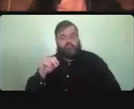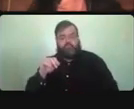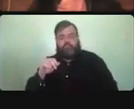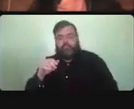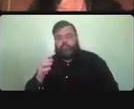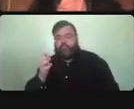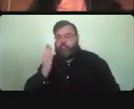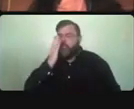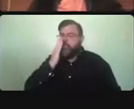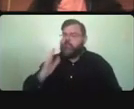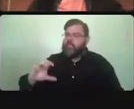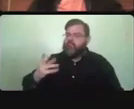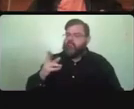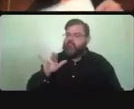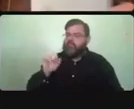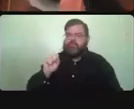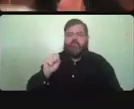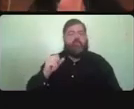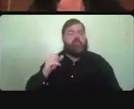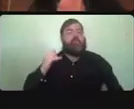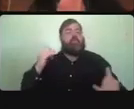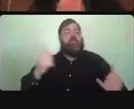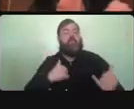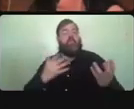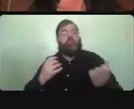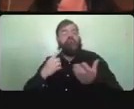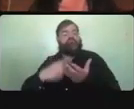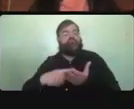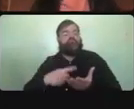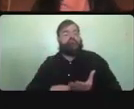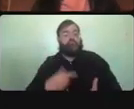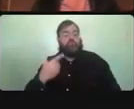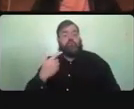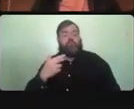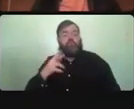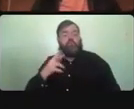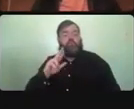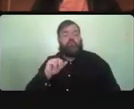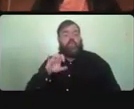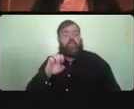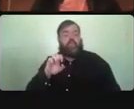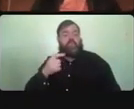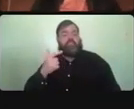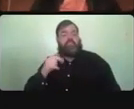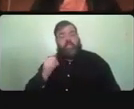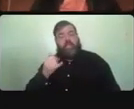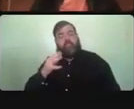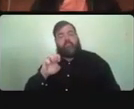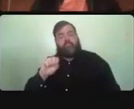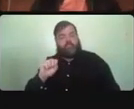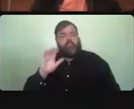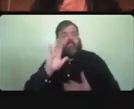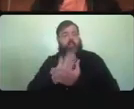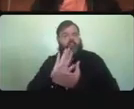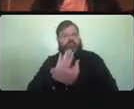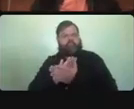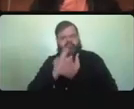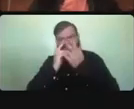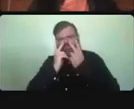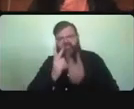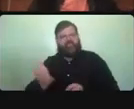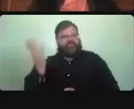Dr. Polia. Asante Chris, ningependa kuzungumzia zaidi kuhusu Grace James na kazi